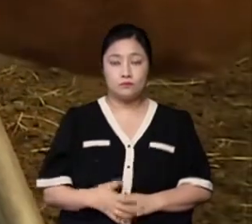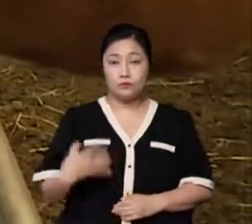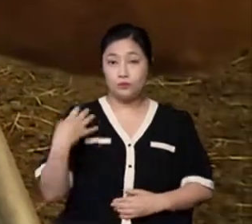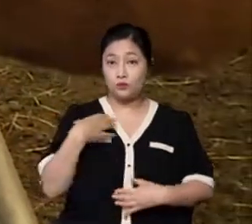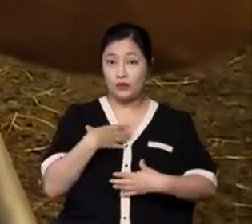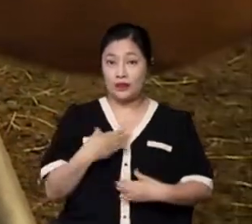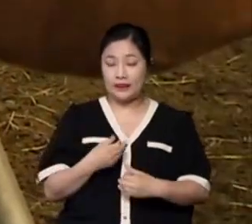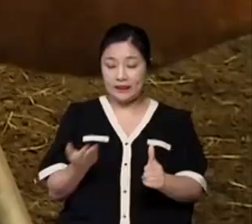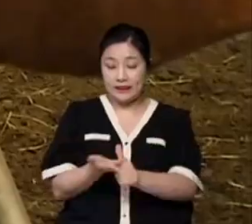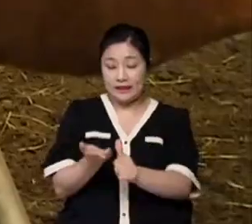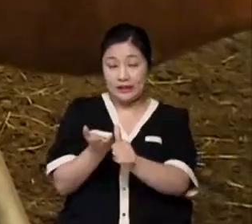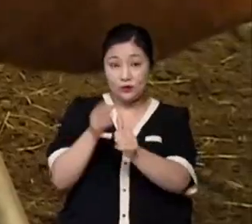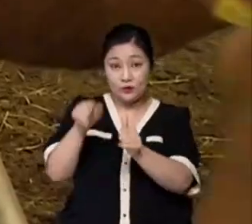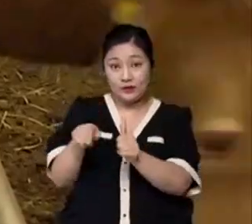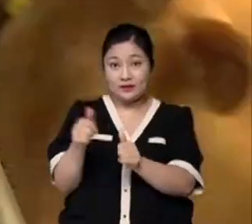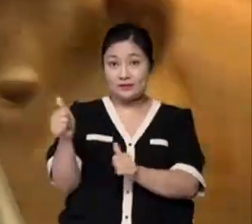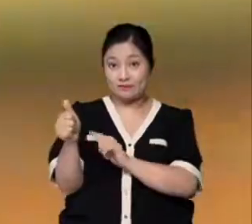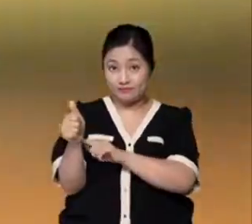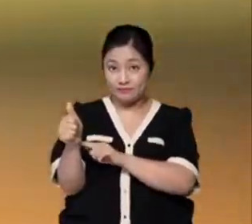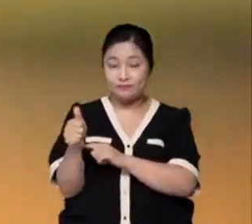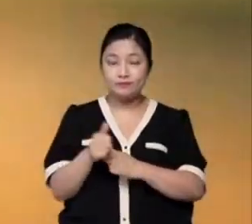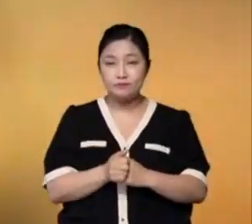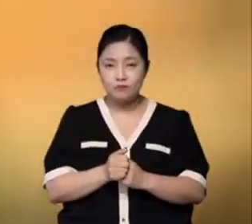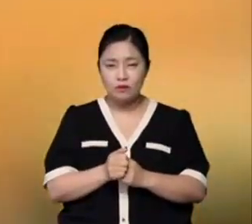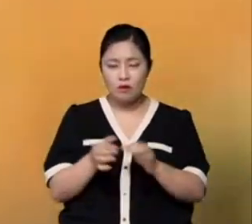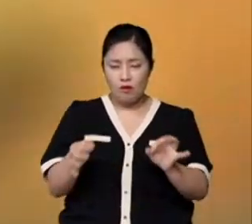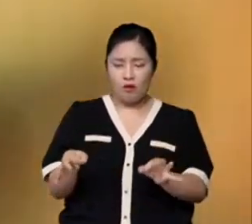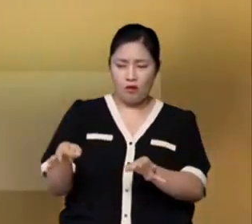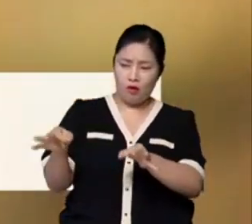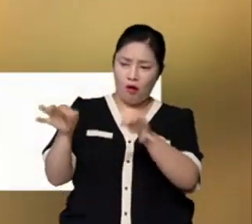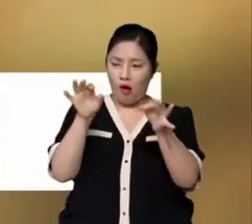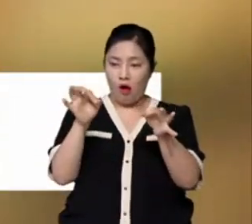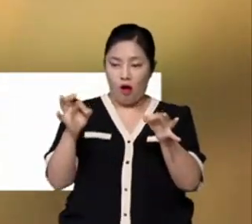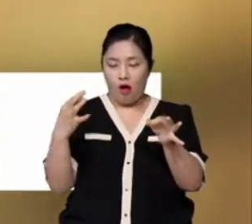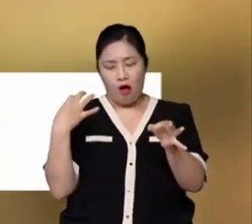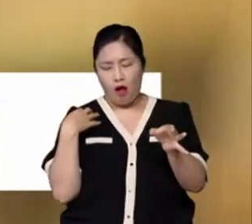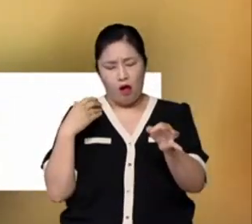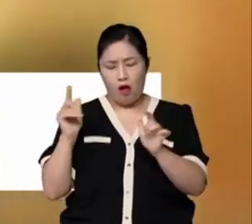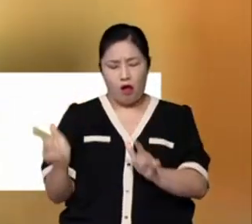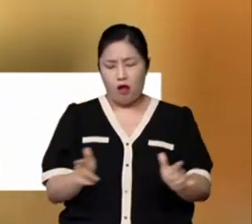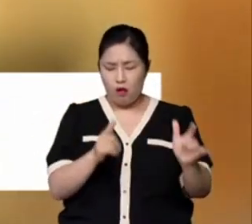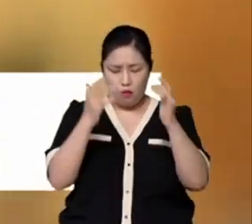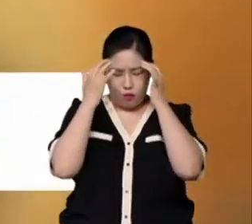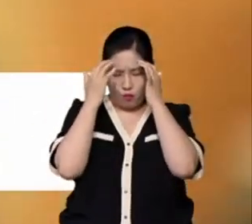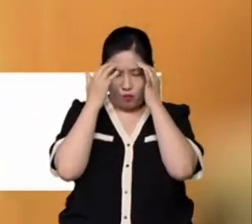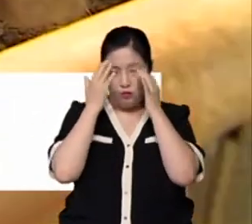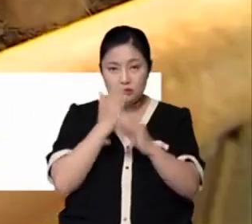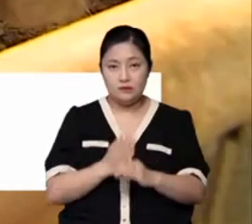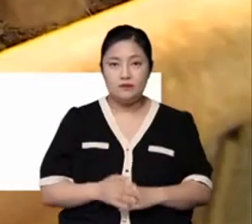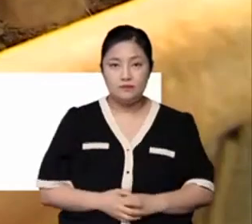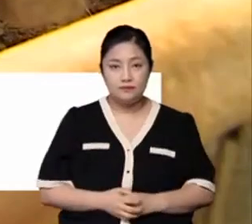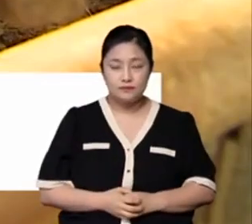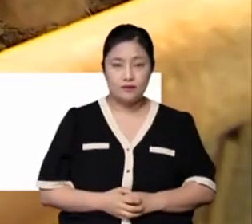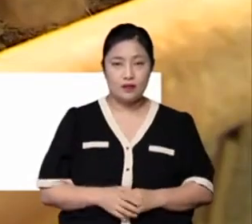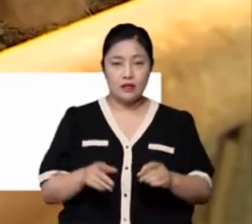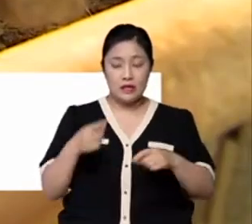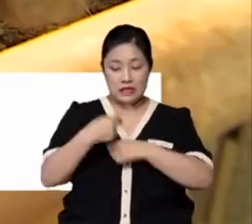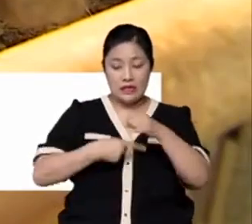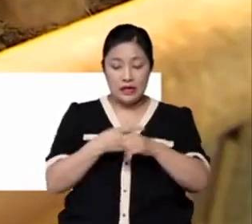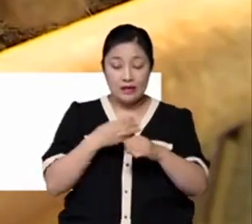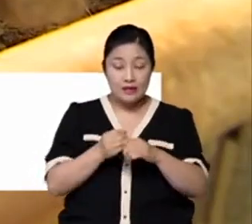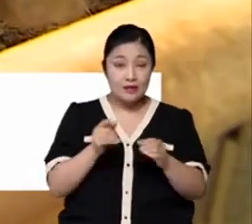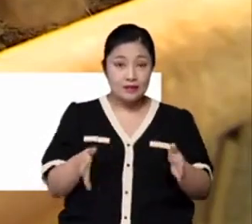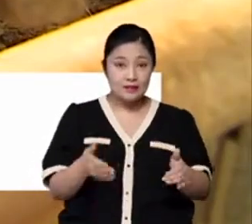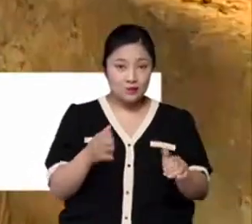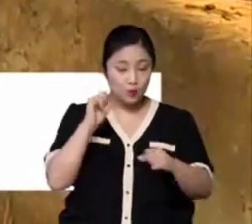무안에서 한우를 키우고 있는 김시호 씨. 부쩍 오른 생산비 탓에 하루하루가 걱정입니다. 1년 사이 배합